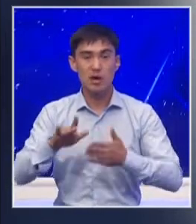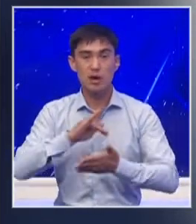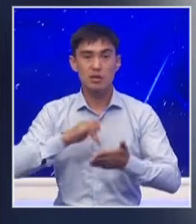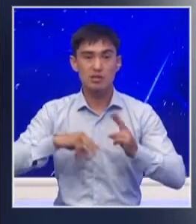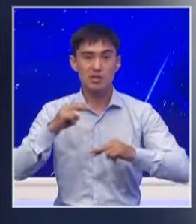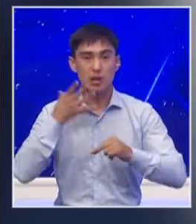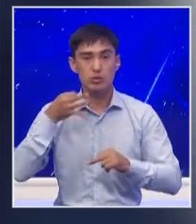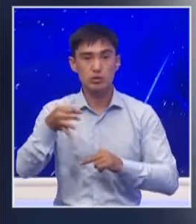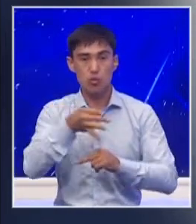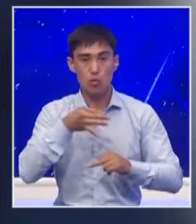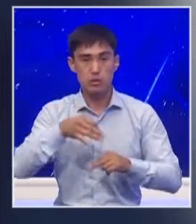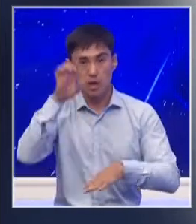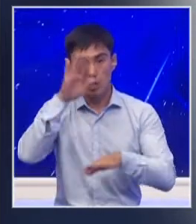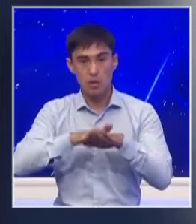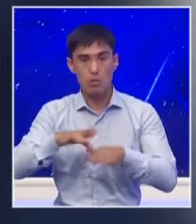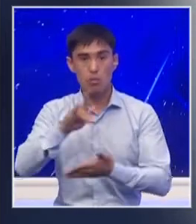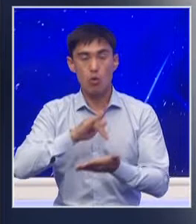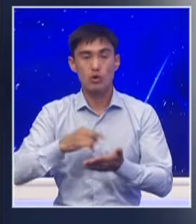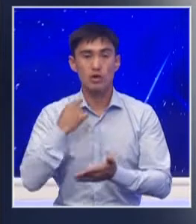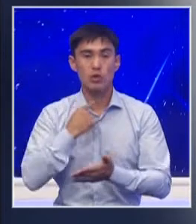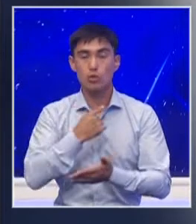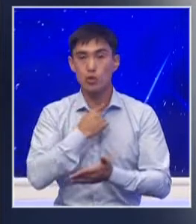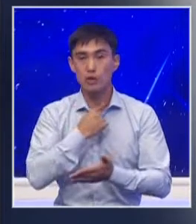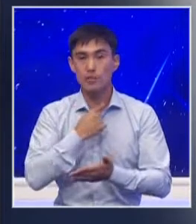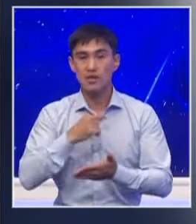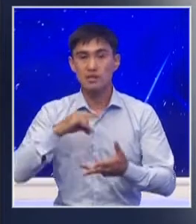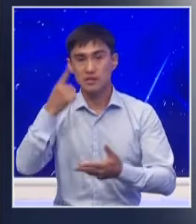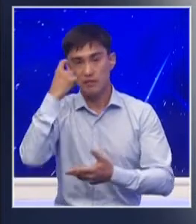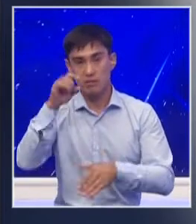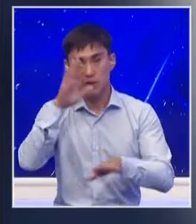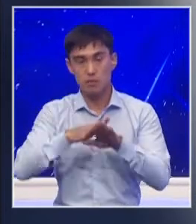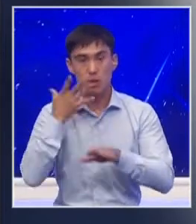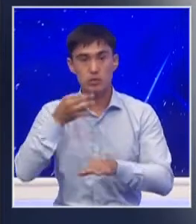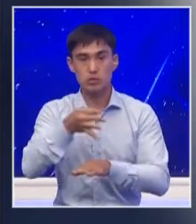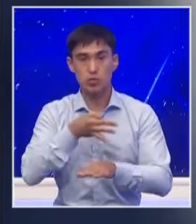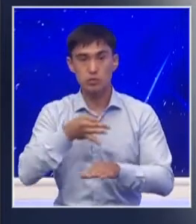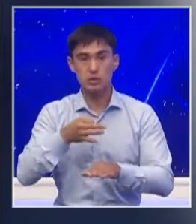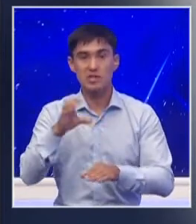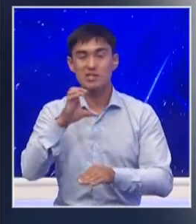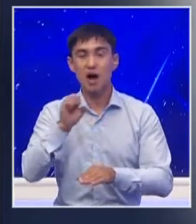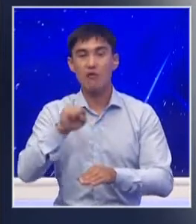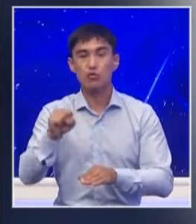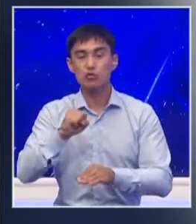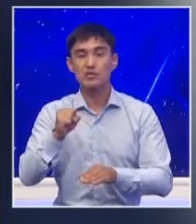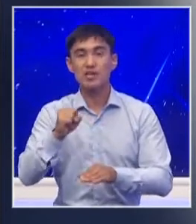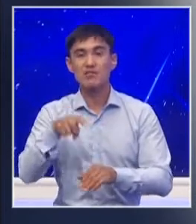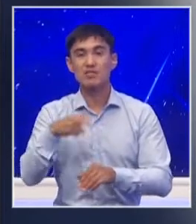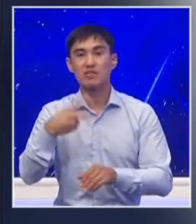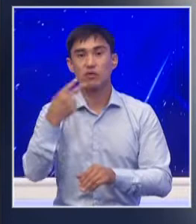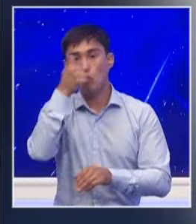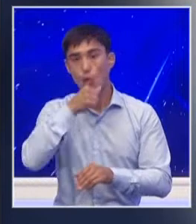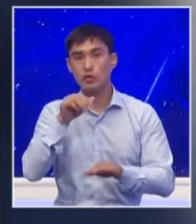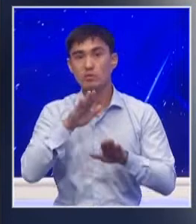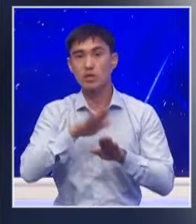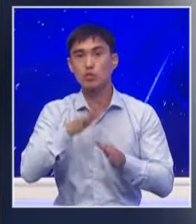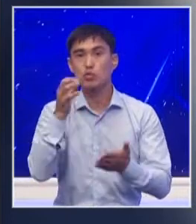алматинской области акимом города талды-курган советником акима алматинской области с августа 2022 года занимал